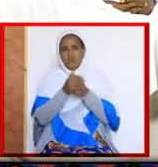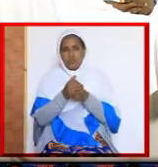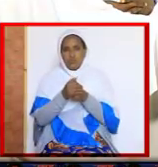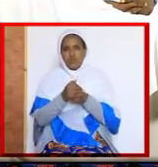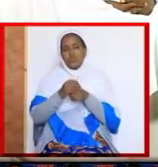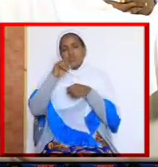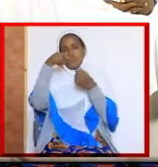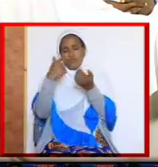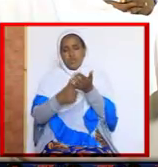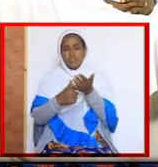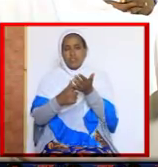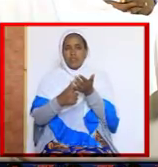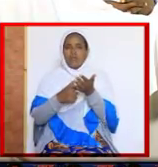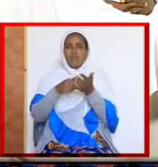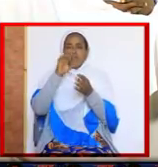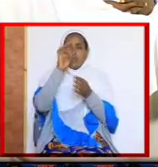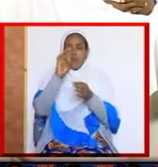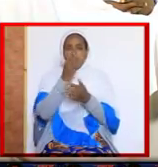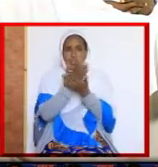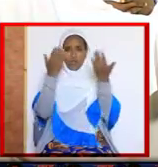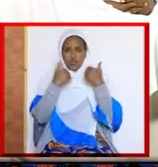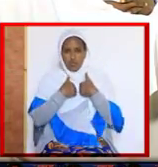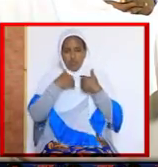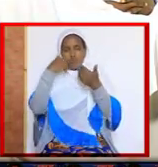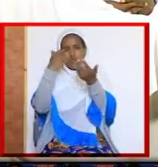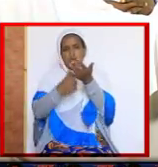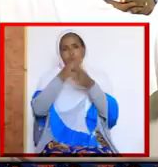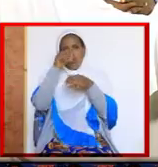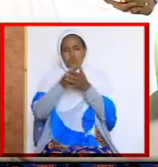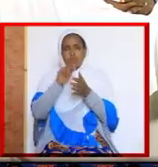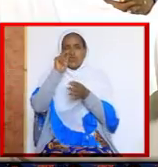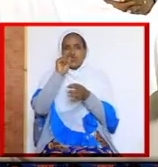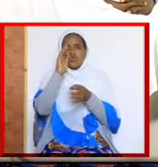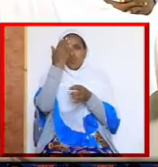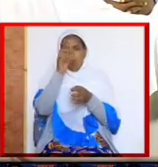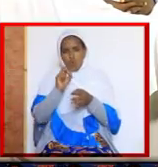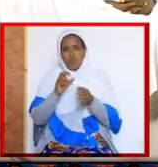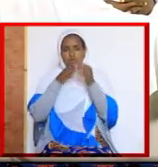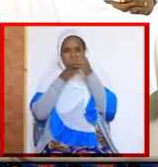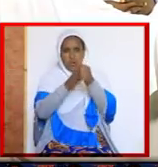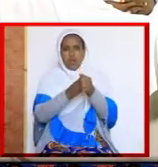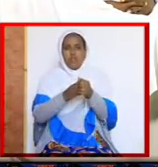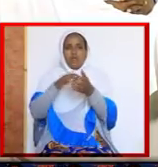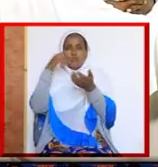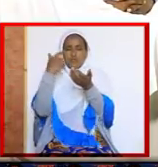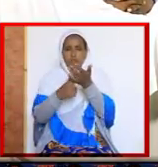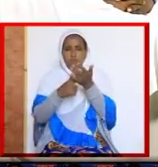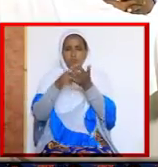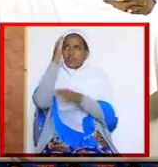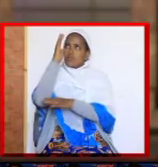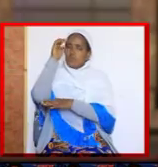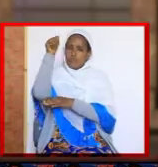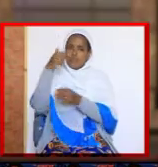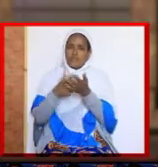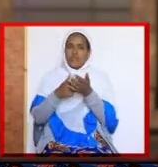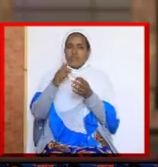ዋዜማ የምሴተ ሐሙስ ምሳሌ ነው ማለት ነው። በዚህ ሰባት ነገሮች አሉ። ያው ድጓው ይመራል፣